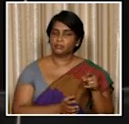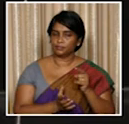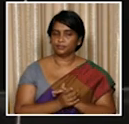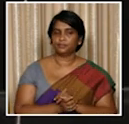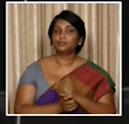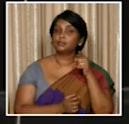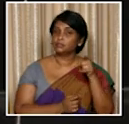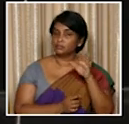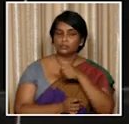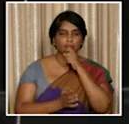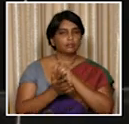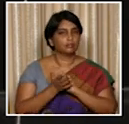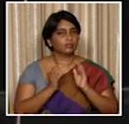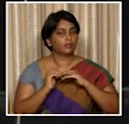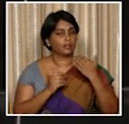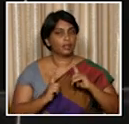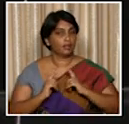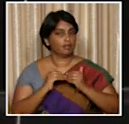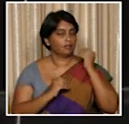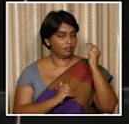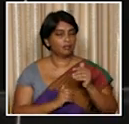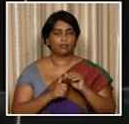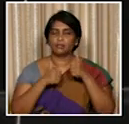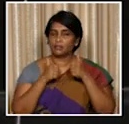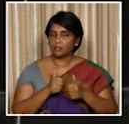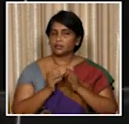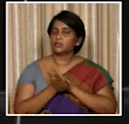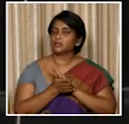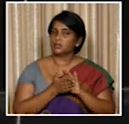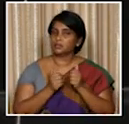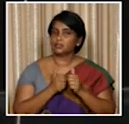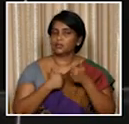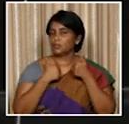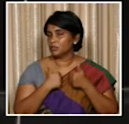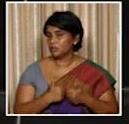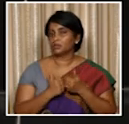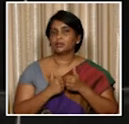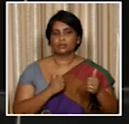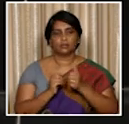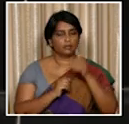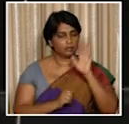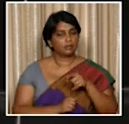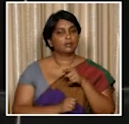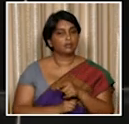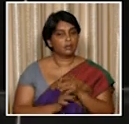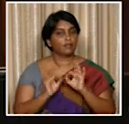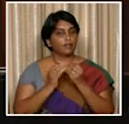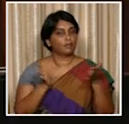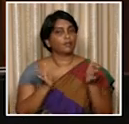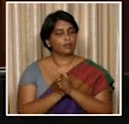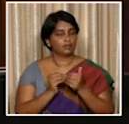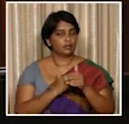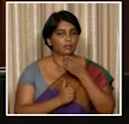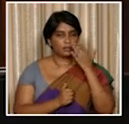எதிர்காலம் சிறப்பாக அமைவதற்கும் அவருடைய மனைவி பிள்ளைகள் எதிர்காலம் சிறப்பாக அமைவதற்கும் இறைவனை பிரார்த்தித்து விடைபெறுகிறேன். நன்றி.